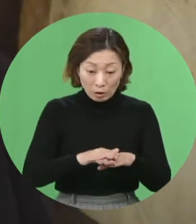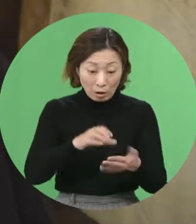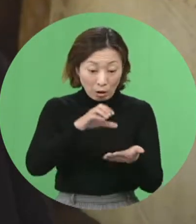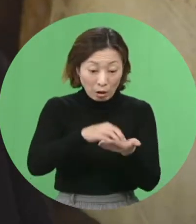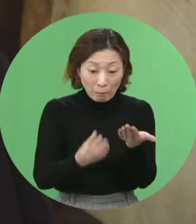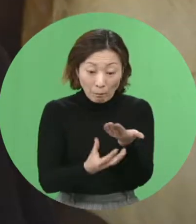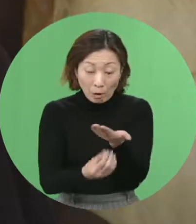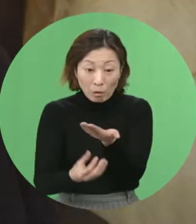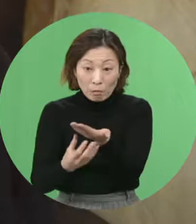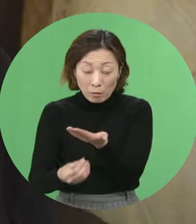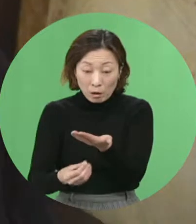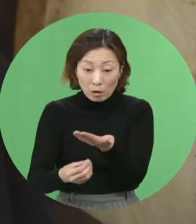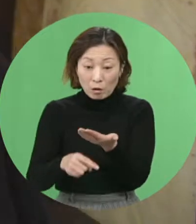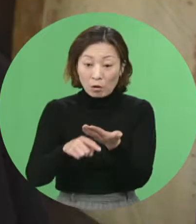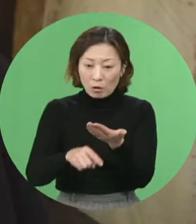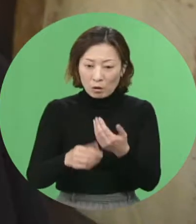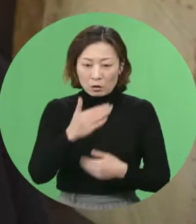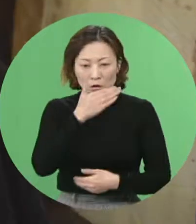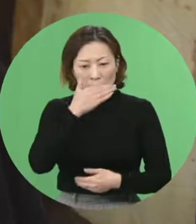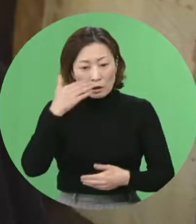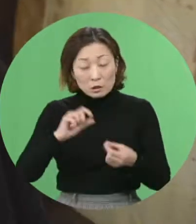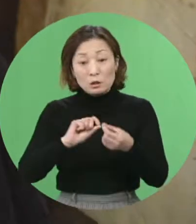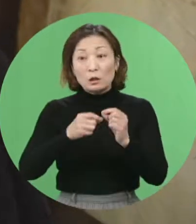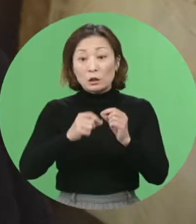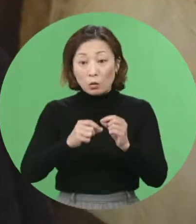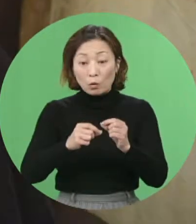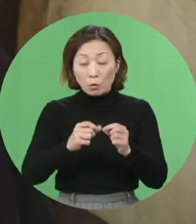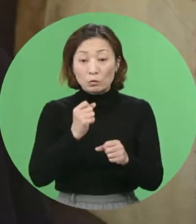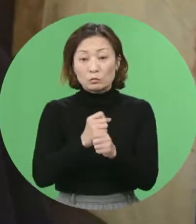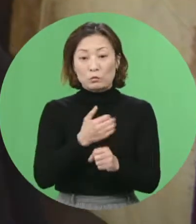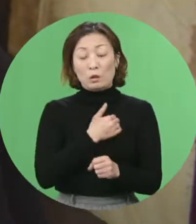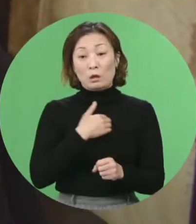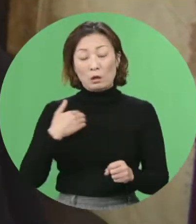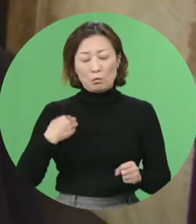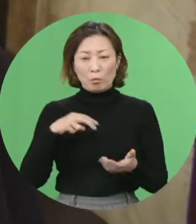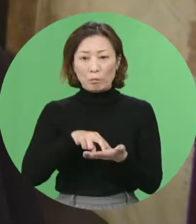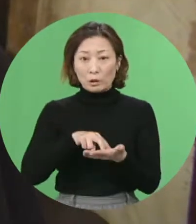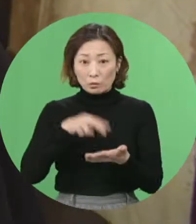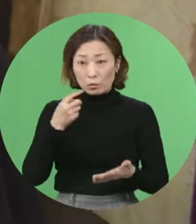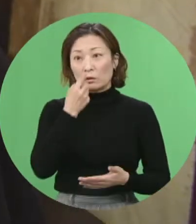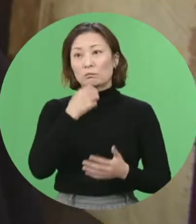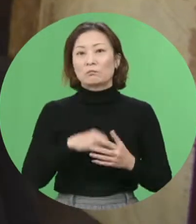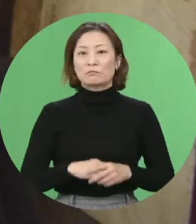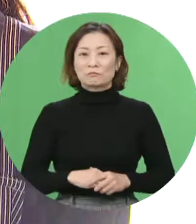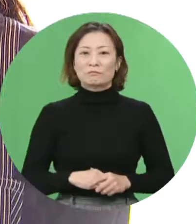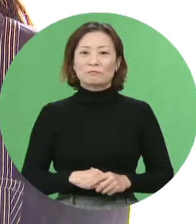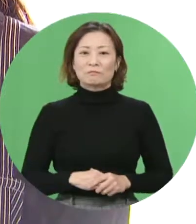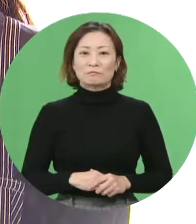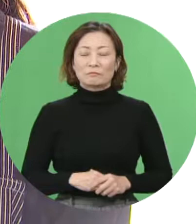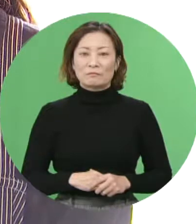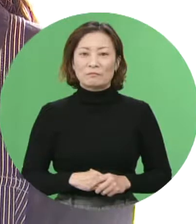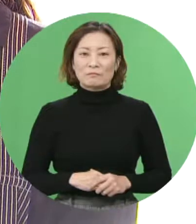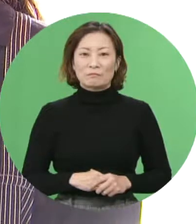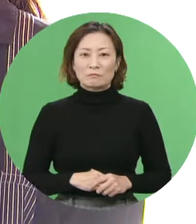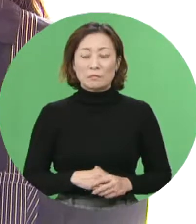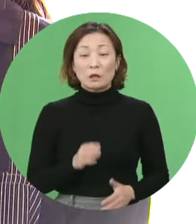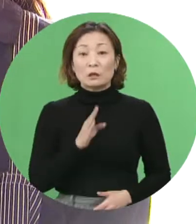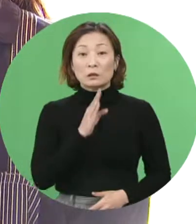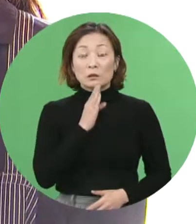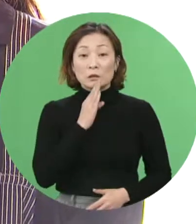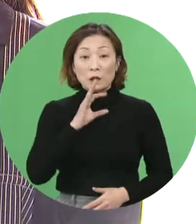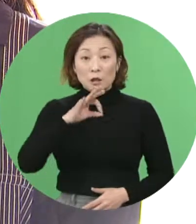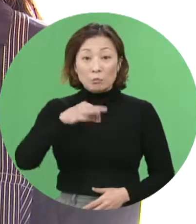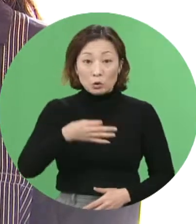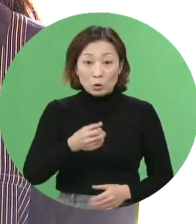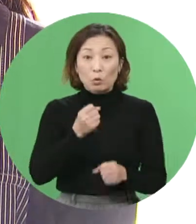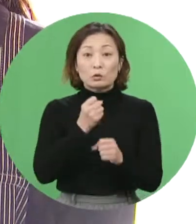写してこういう形で素晴らしいこういう色合いが出るんだなっていうのびっくりしました。 実際はこう物を作る